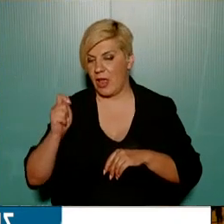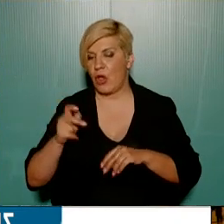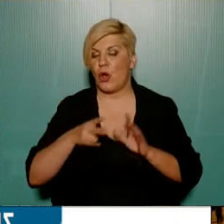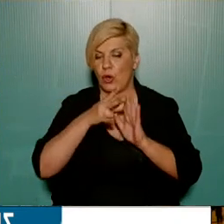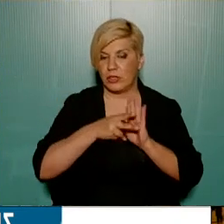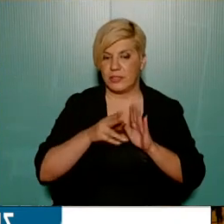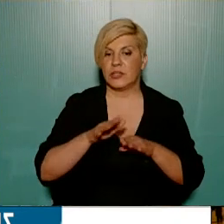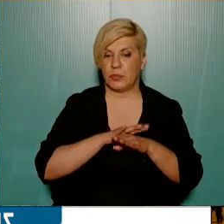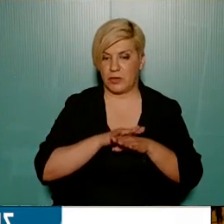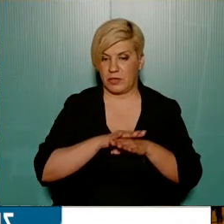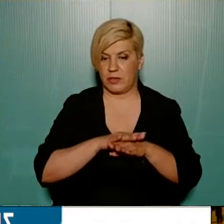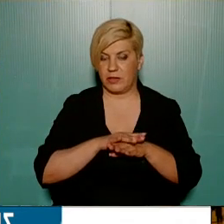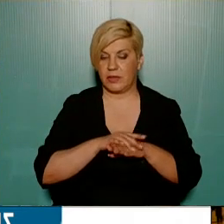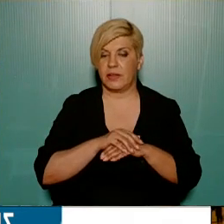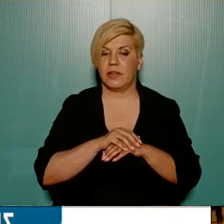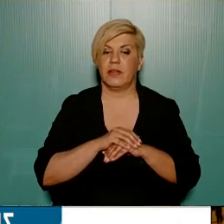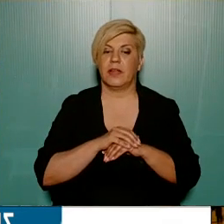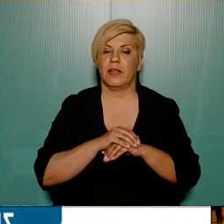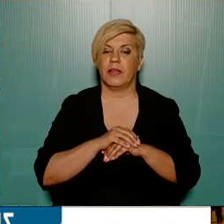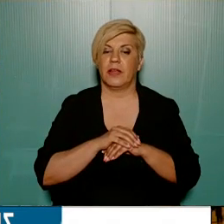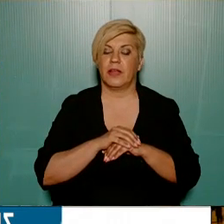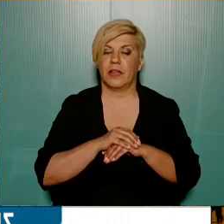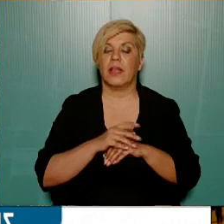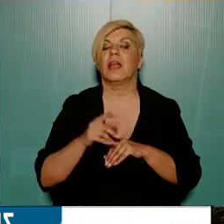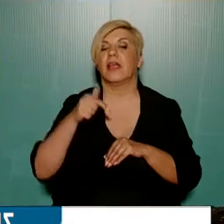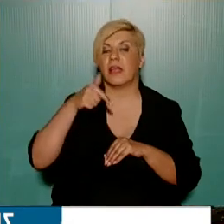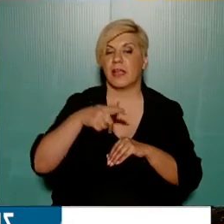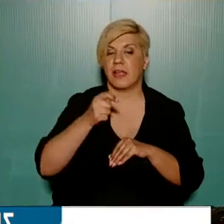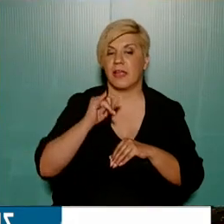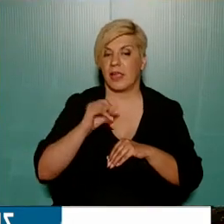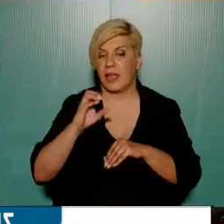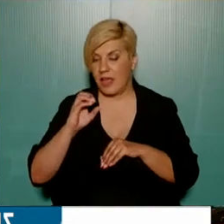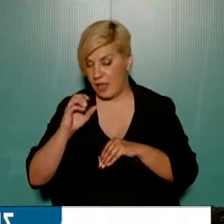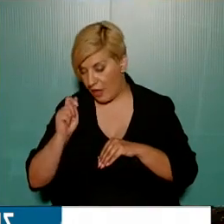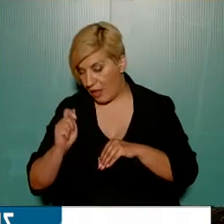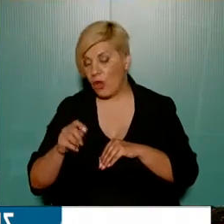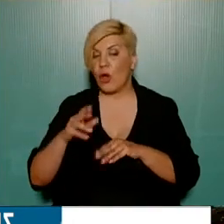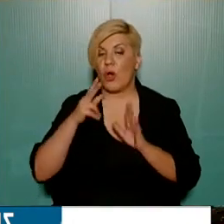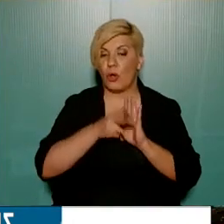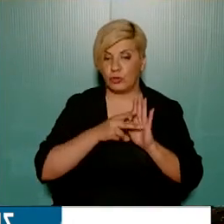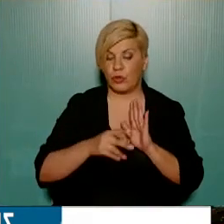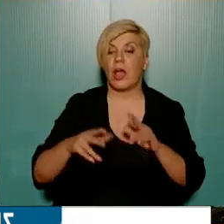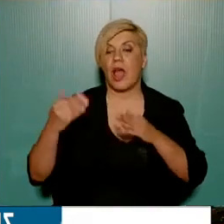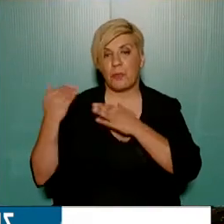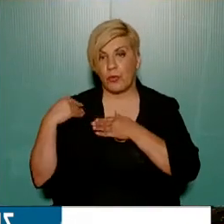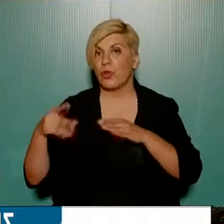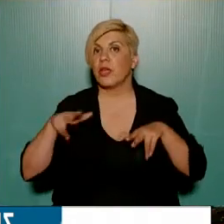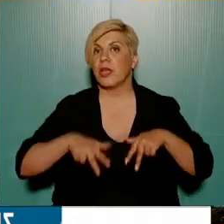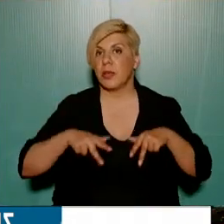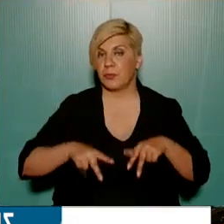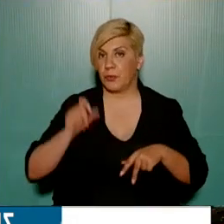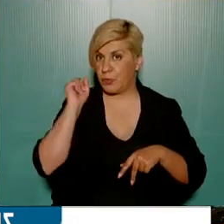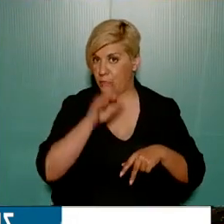κύριε Τρεμόπουλε, συγγνώμη για την οικειότητα, και στη ΓΕΟΣΕ και στον αρμόδιο υπουργό,